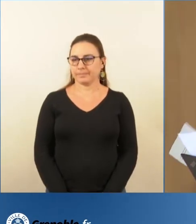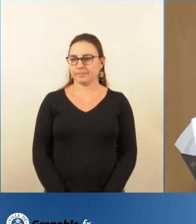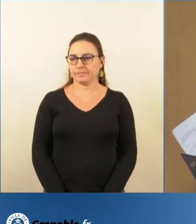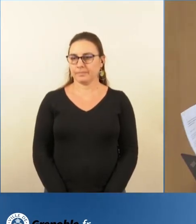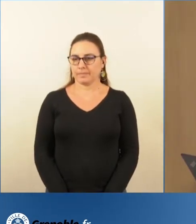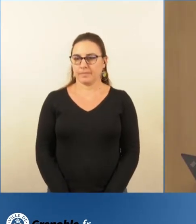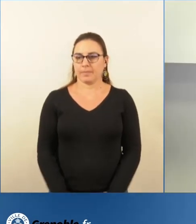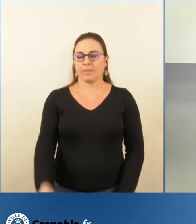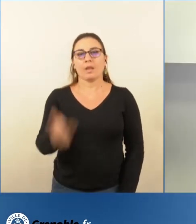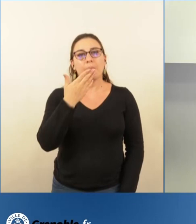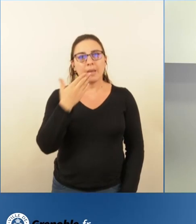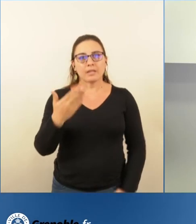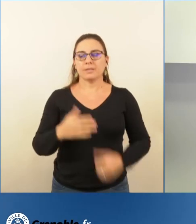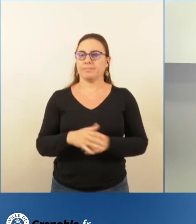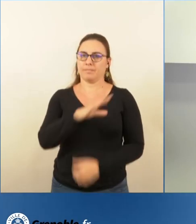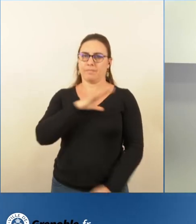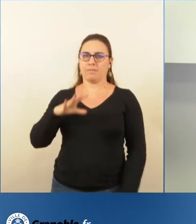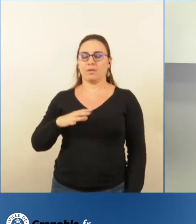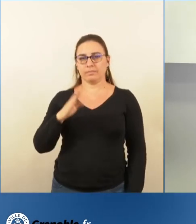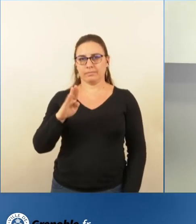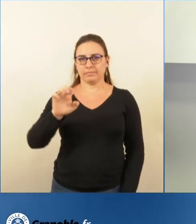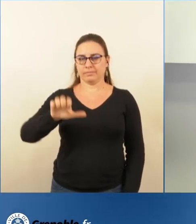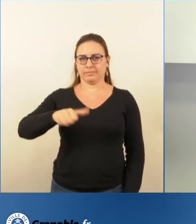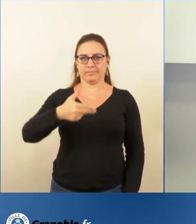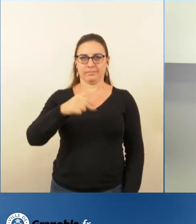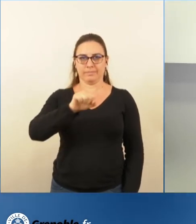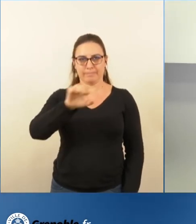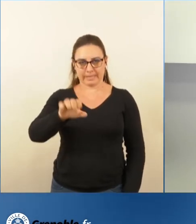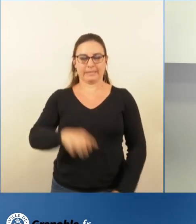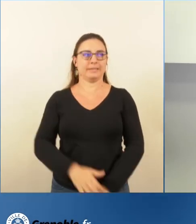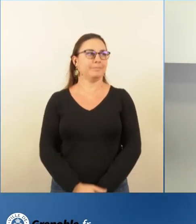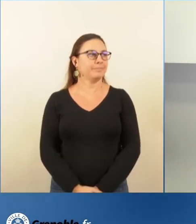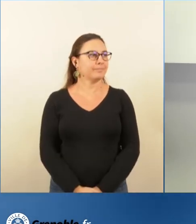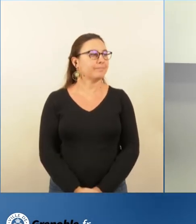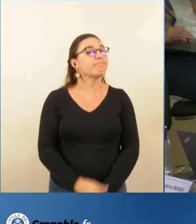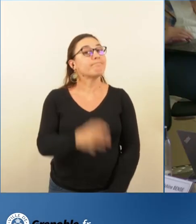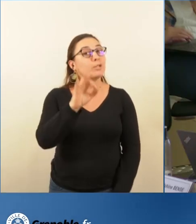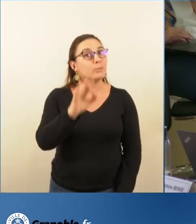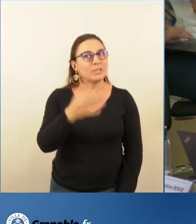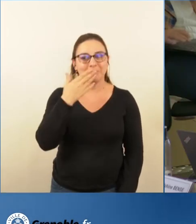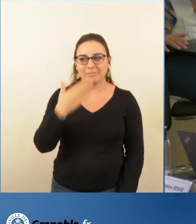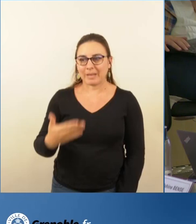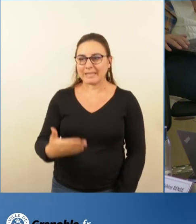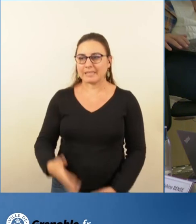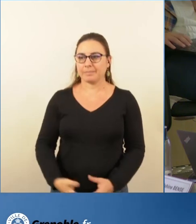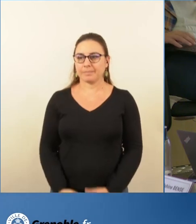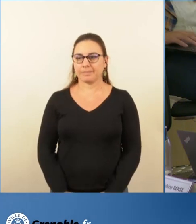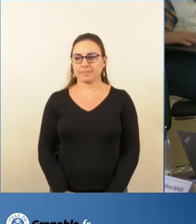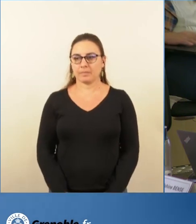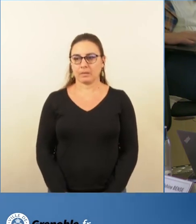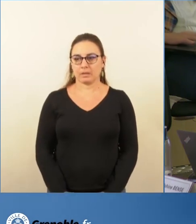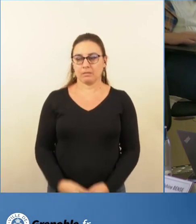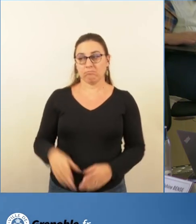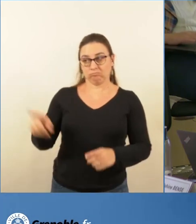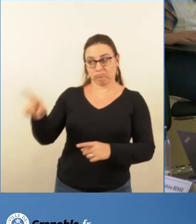merci madame Pince oui merci je vais vous donner raison